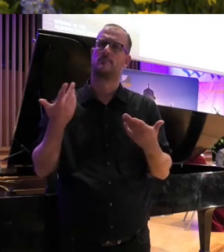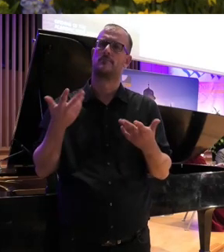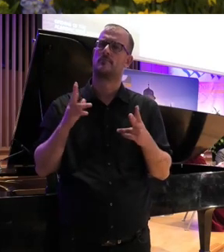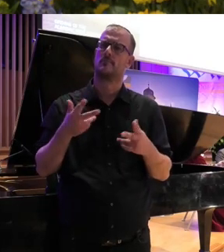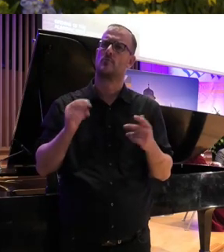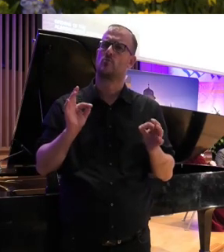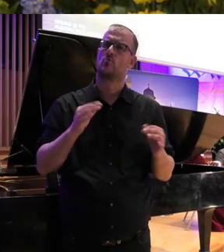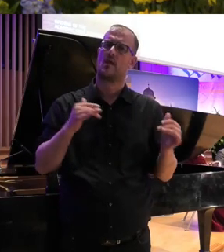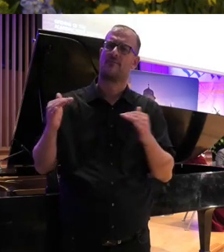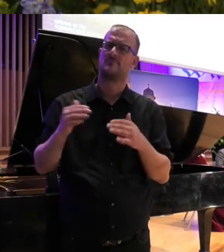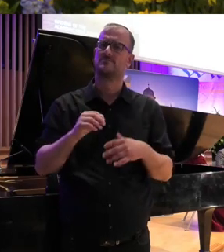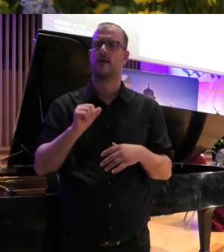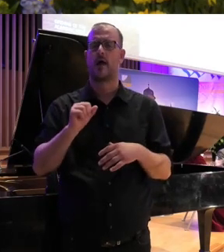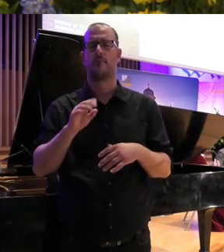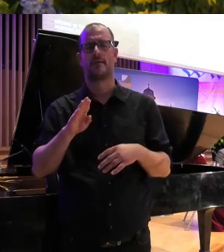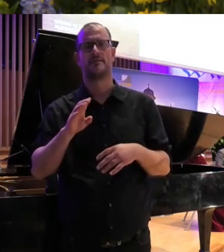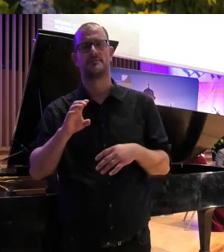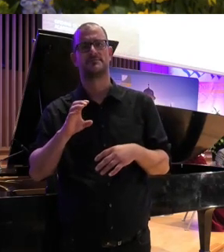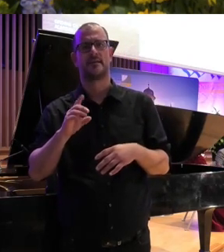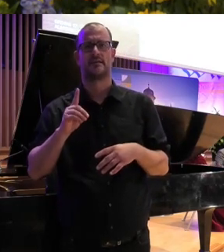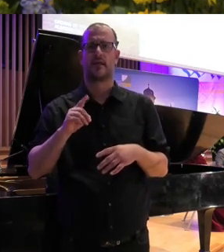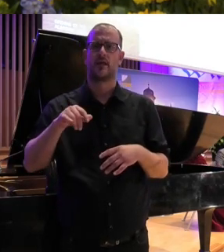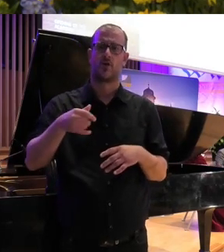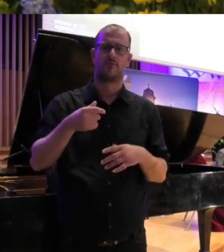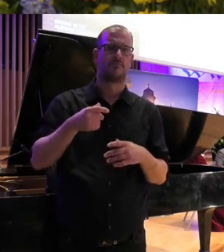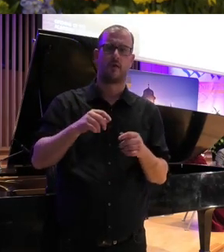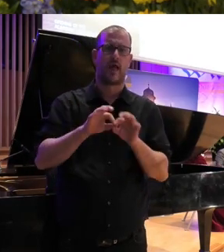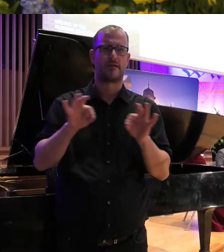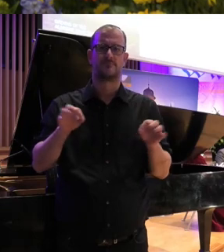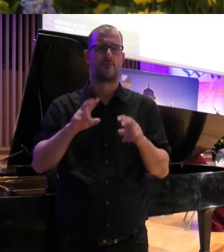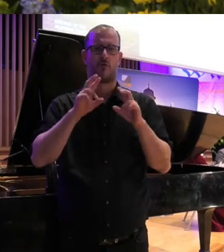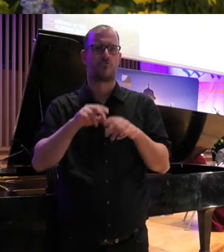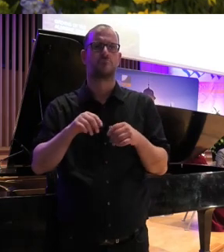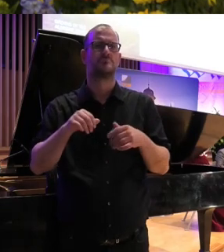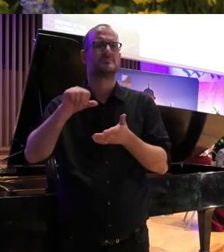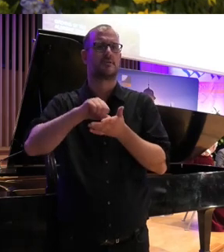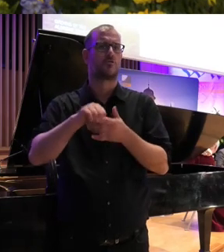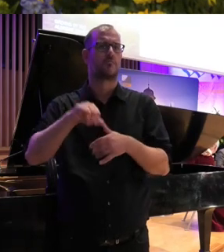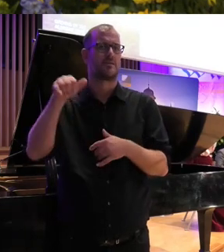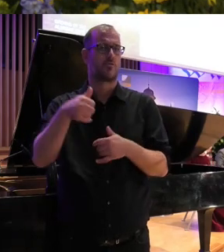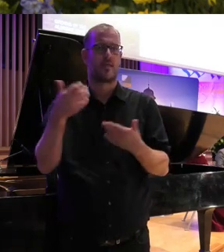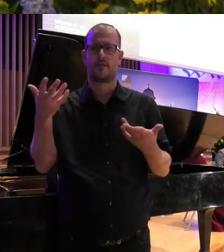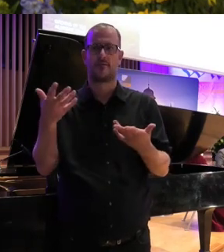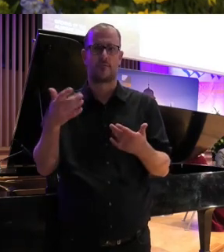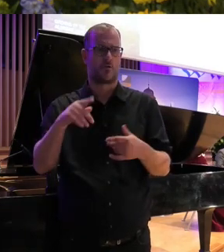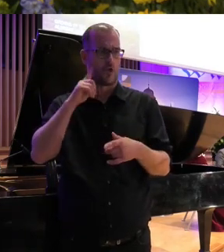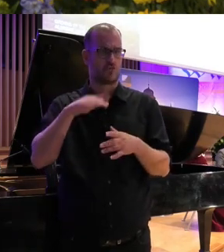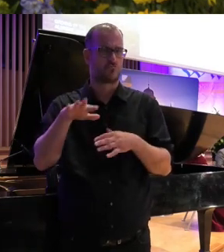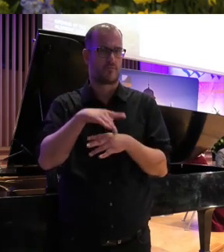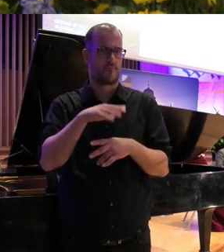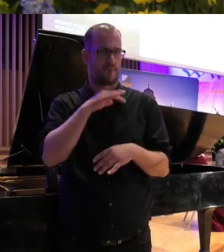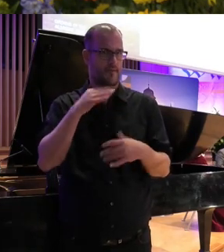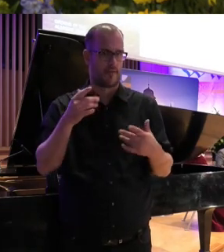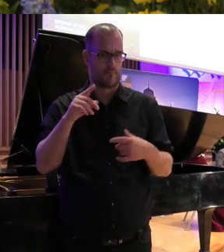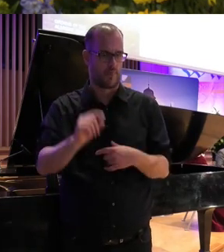Interaktionen auf der ABCDJ-Achse, also Jülich, Forschungszentrum Jülich, aber es sind nicht so viele Regionen in Deutschland, die tatsächlich auch